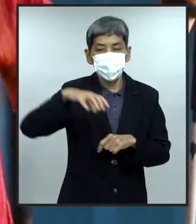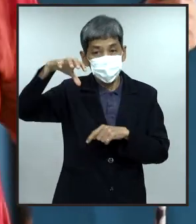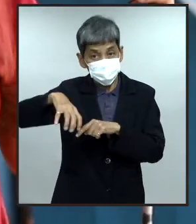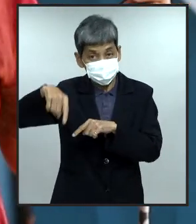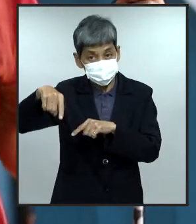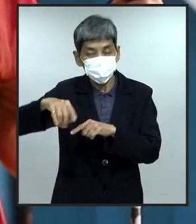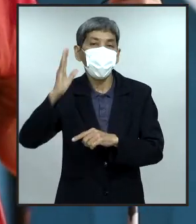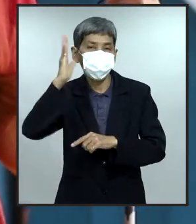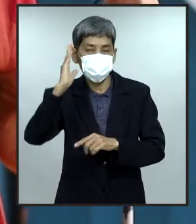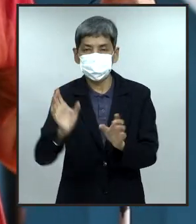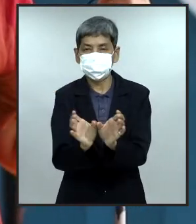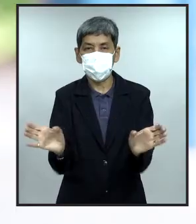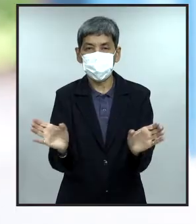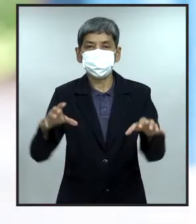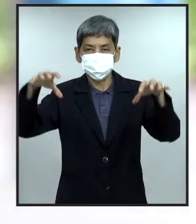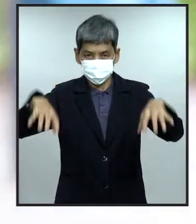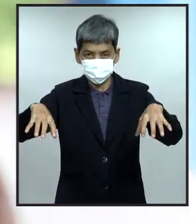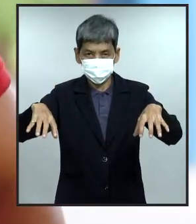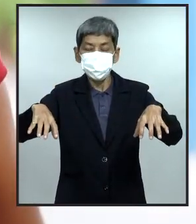งนี้เป็นหอพักผู้ชาย